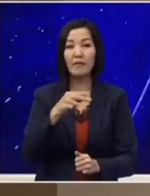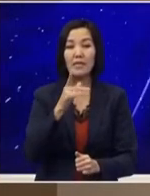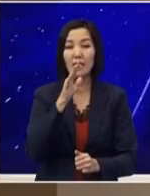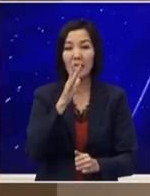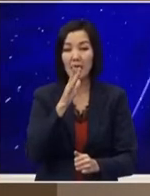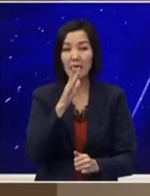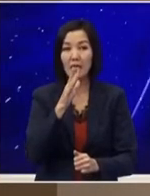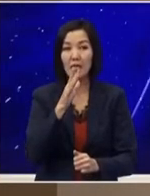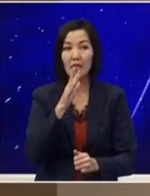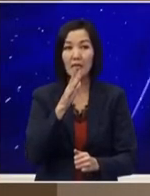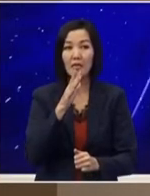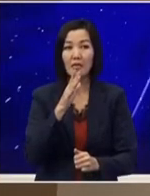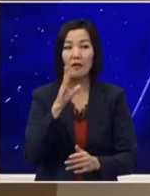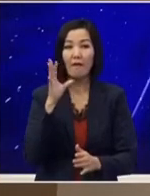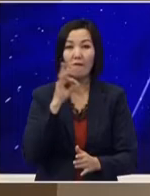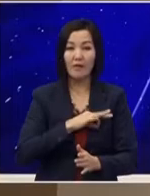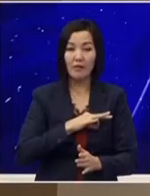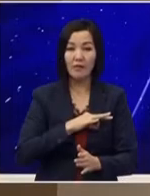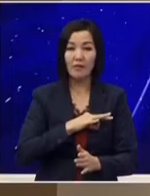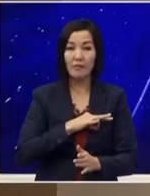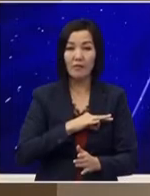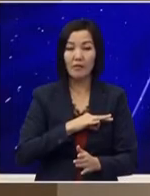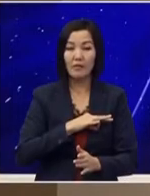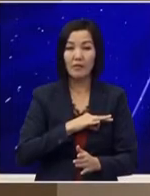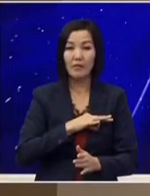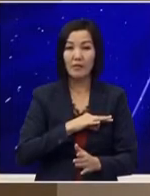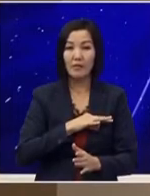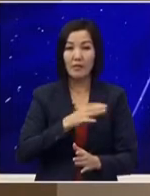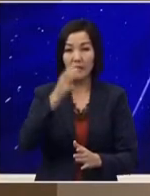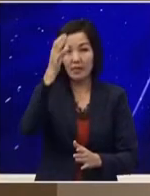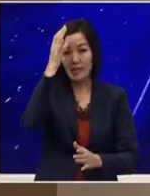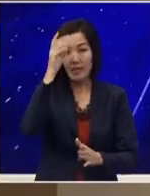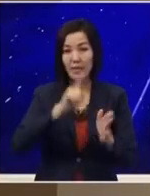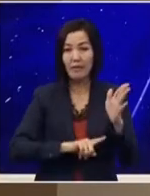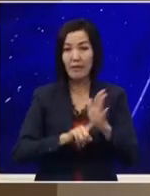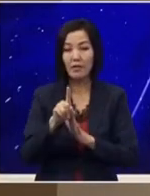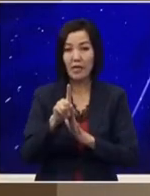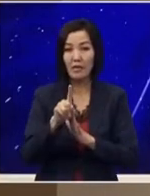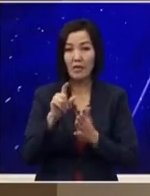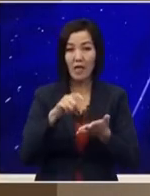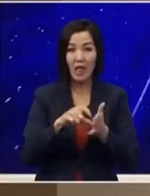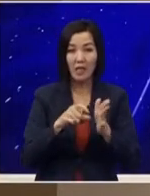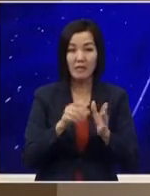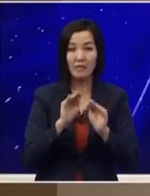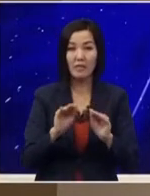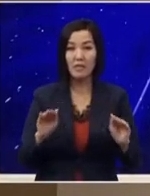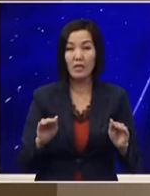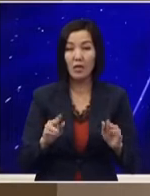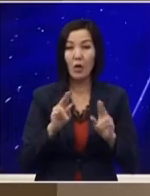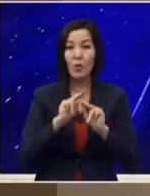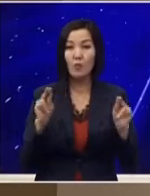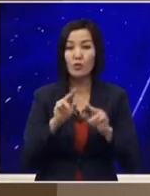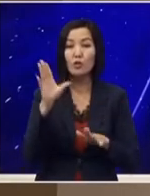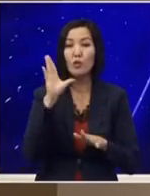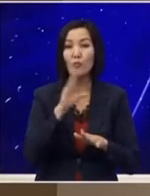она положила и основала фундамент знания начального звена. Учитель